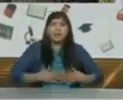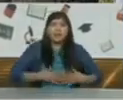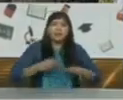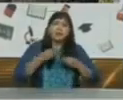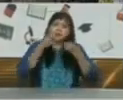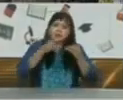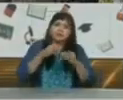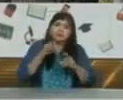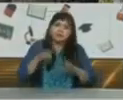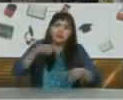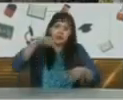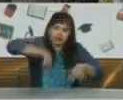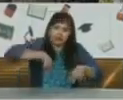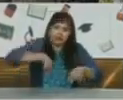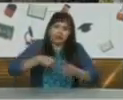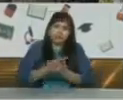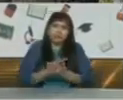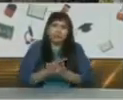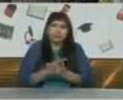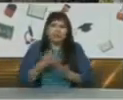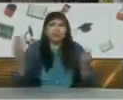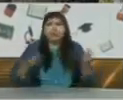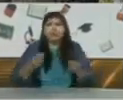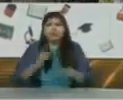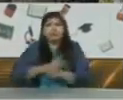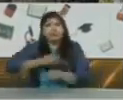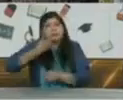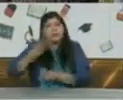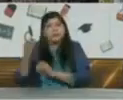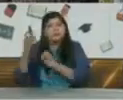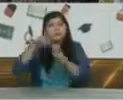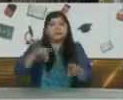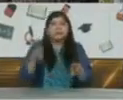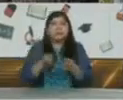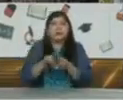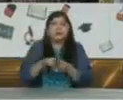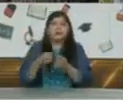है, आज वो हर एक के लिए प्रेरणा का कारण बन गई है।